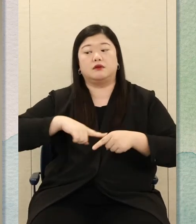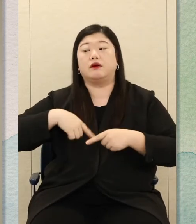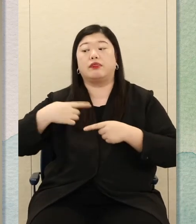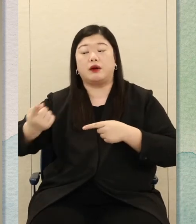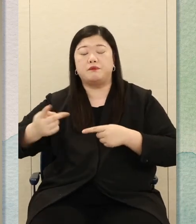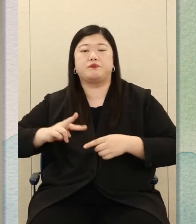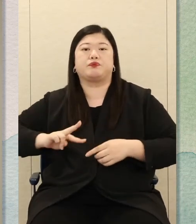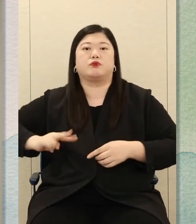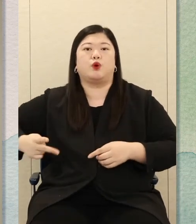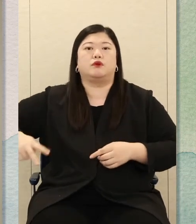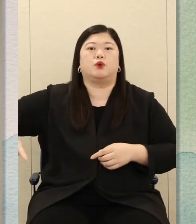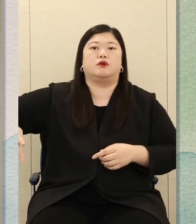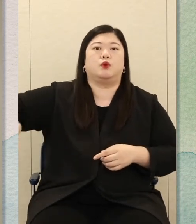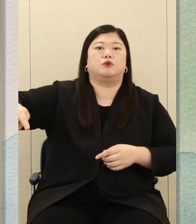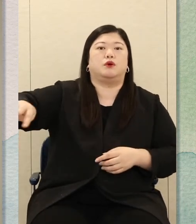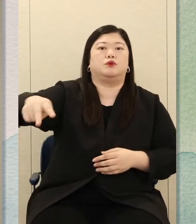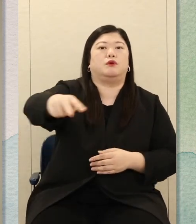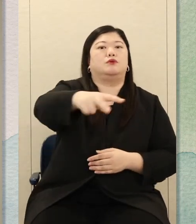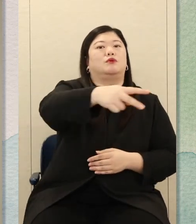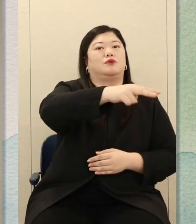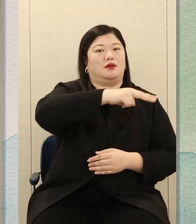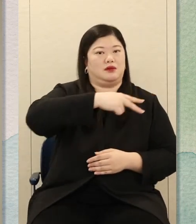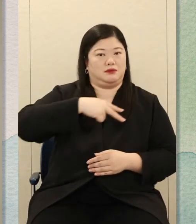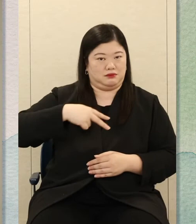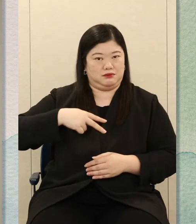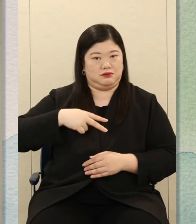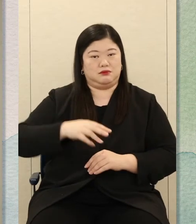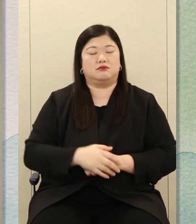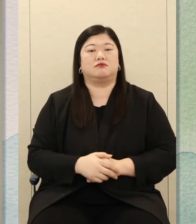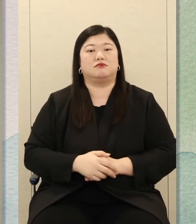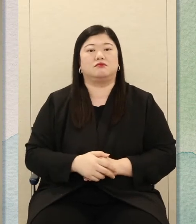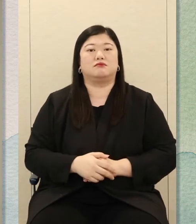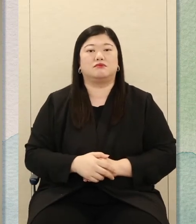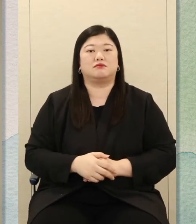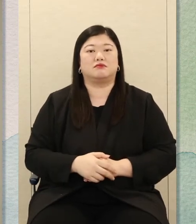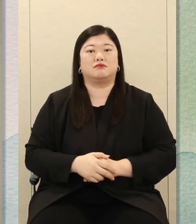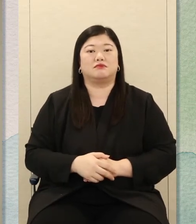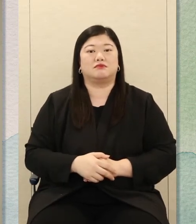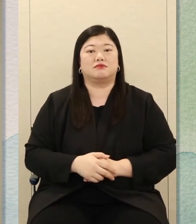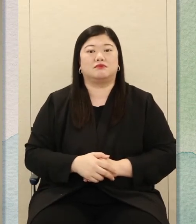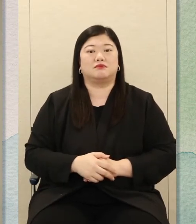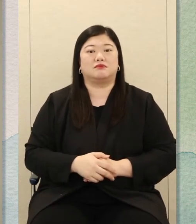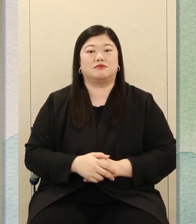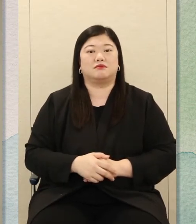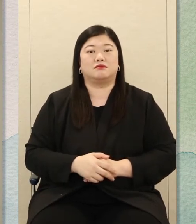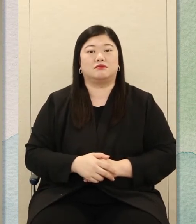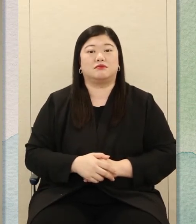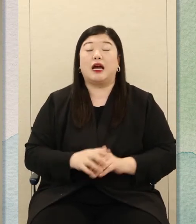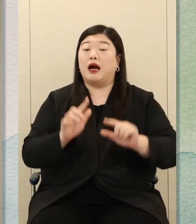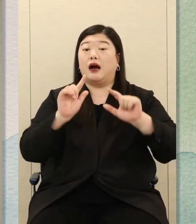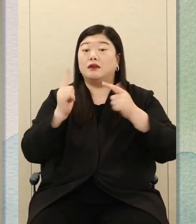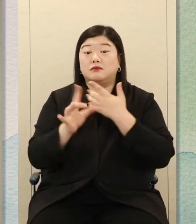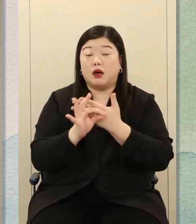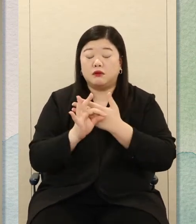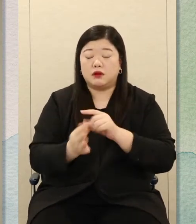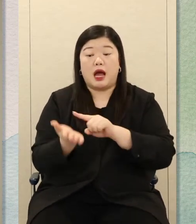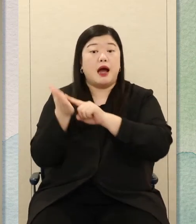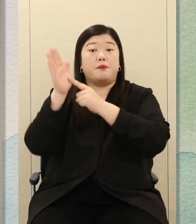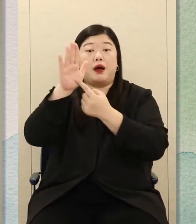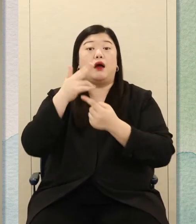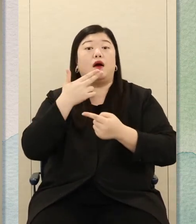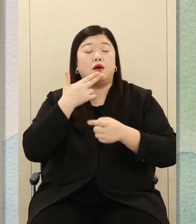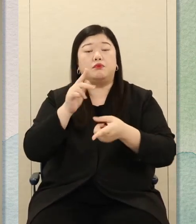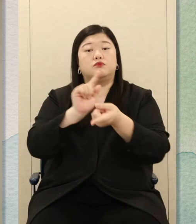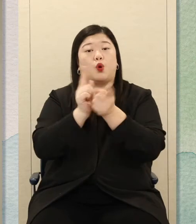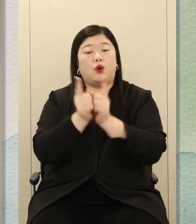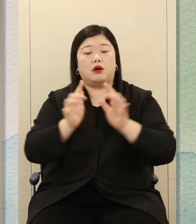방식으로 진행을 하는데 이게 제일 큰 장점. 발제를 따로 안 해도 된다. 이러면 이제 발제 없이 이제 모여가지고 그냥